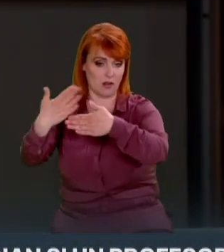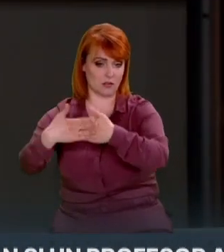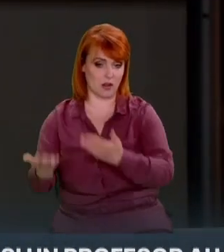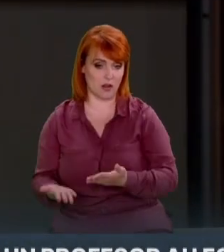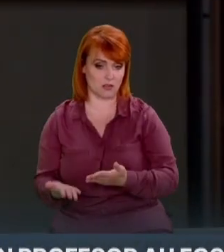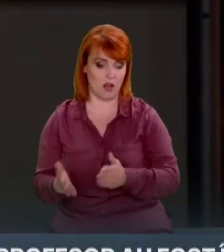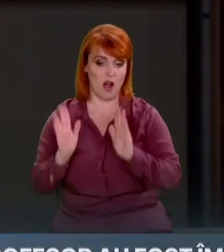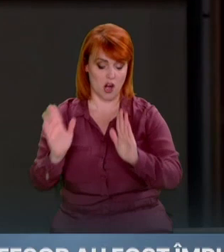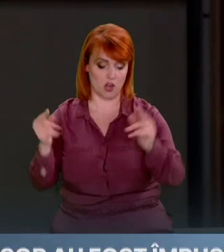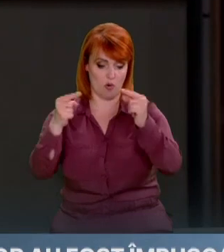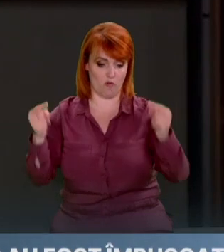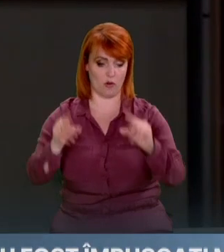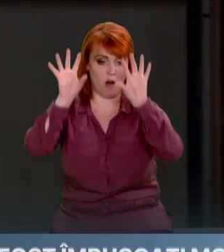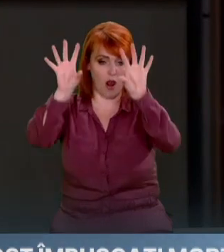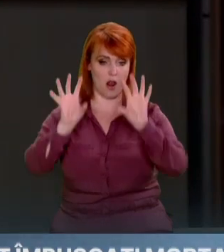legii,